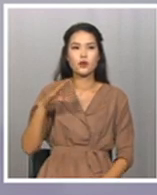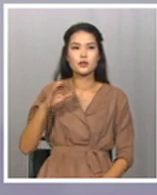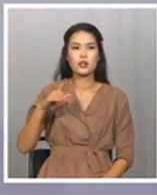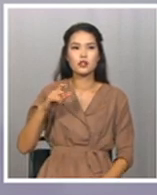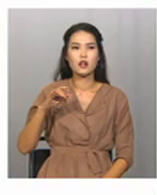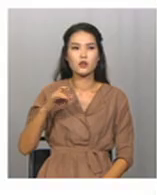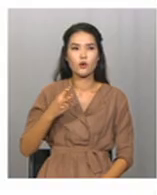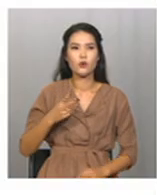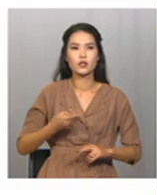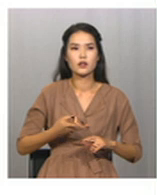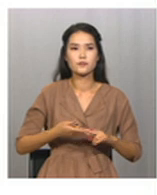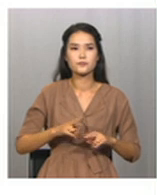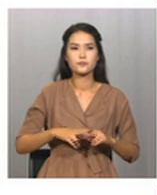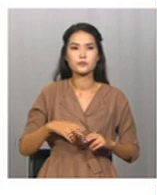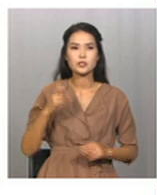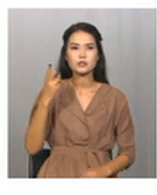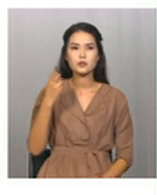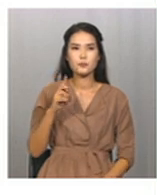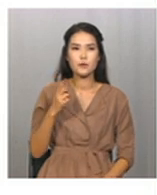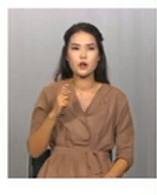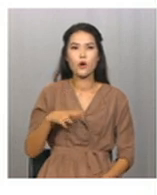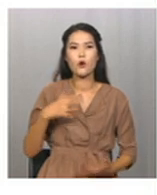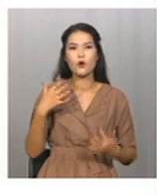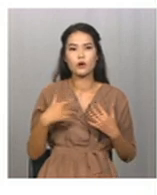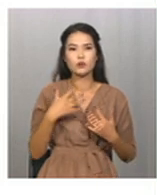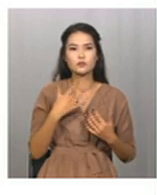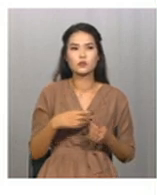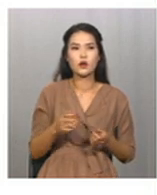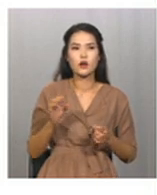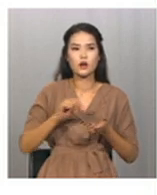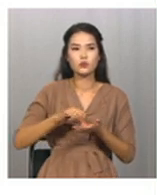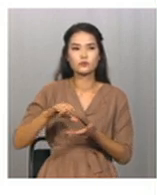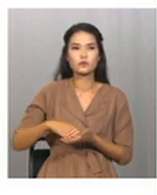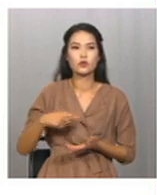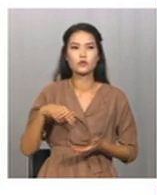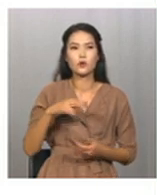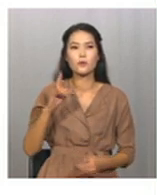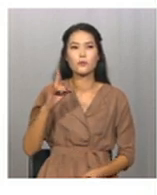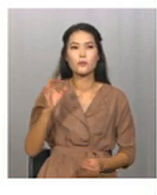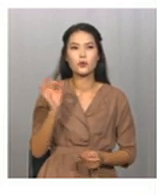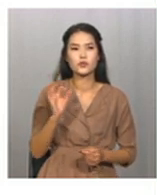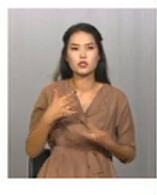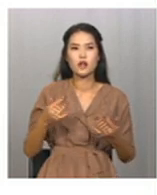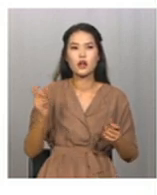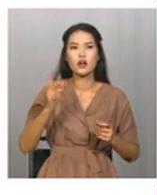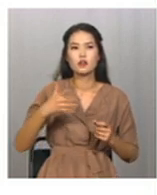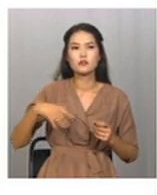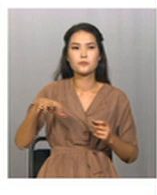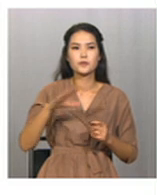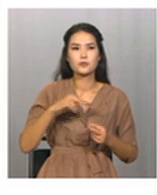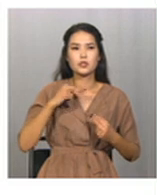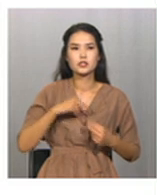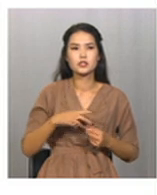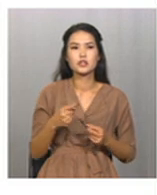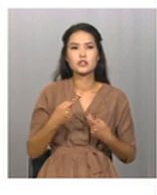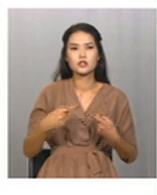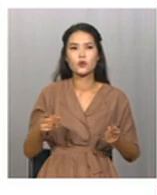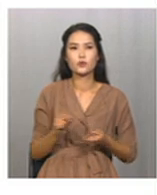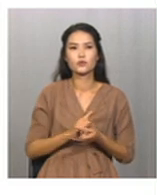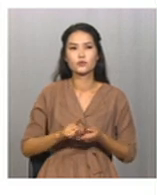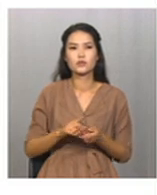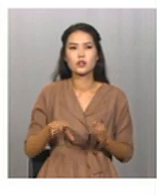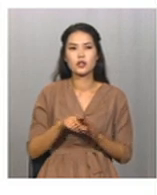Биотехнология дегеніміз – биологиялық организмдердің қатысуымен жүретін процестерді адамның мақсатына сай өзгерту